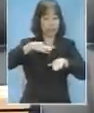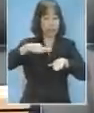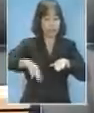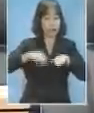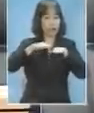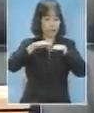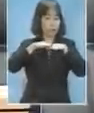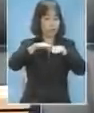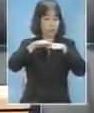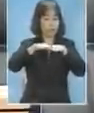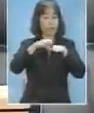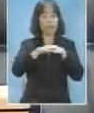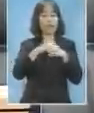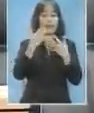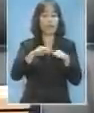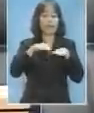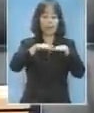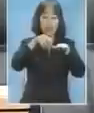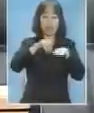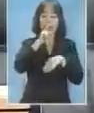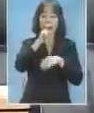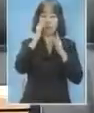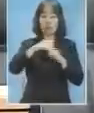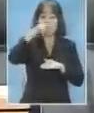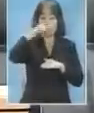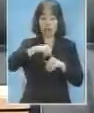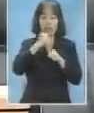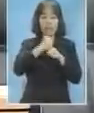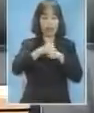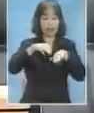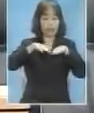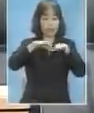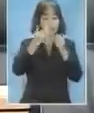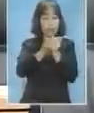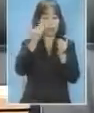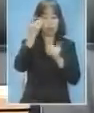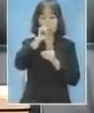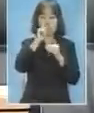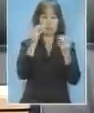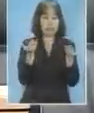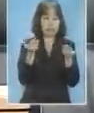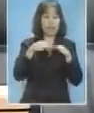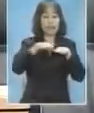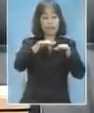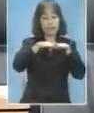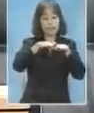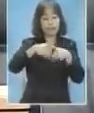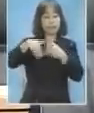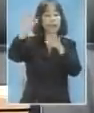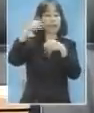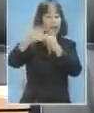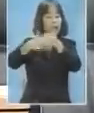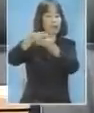จ้างเย็บเสื้อโหลเนี่ยแล้วถามบอกว่าคนไทยเย็บเสื้อโหลจะมีความร่ำรวยได้อย่างไรเย็บไปให้คนอื่นเข